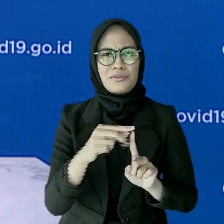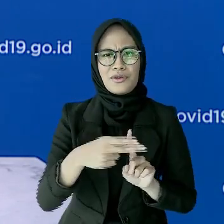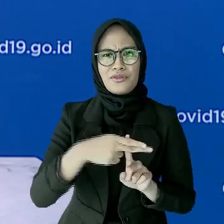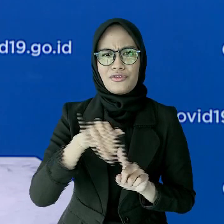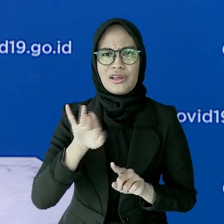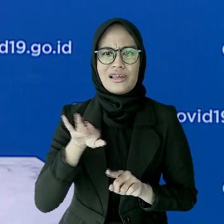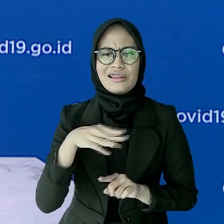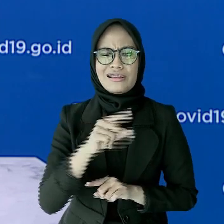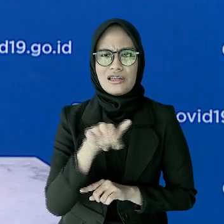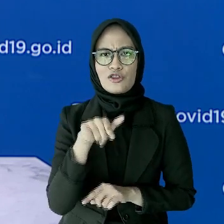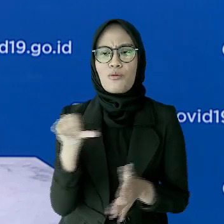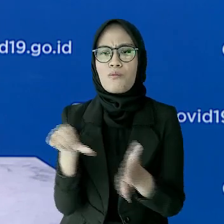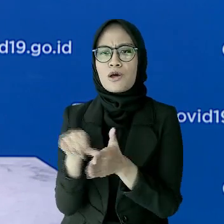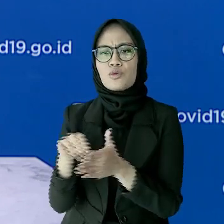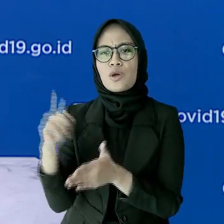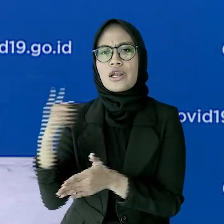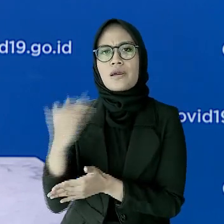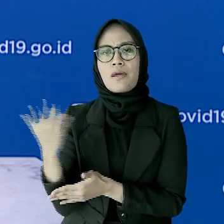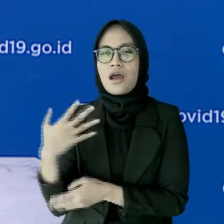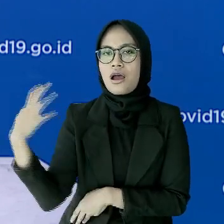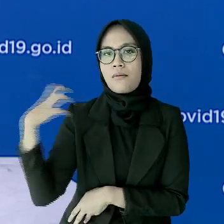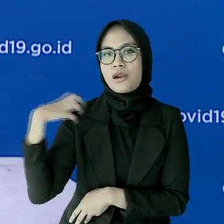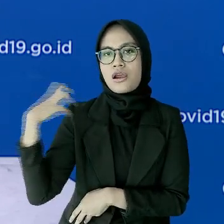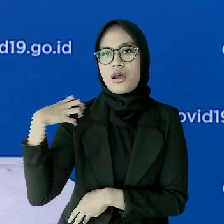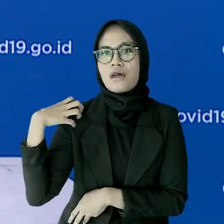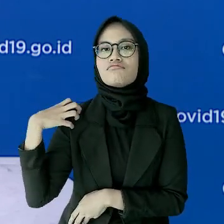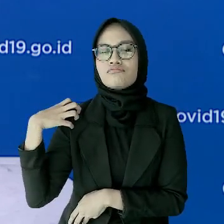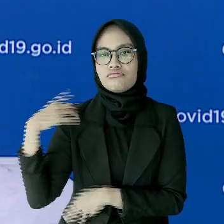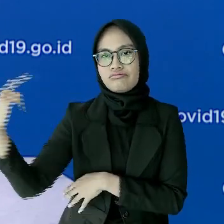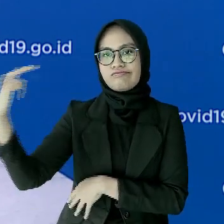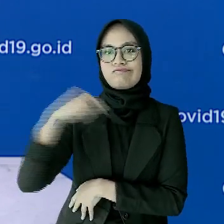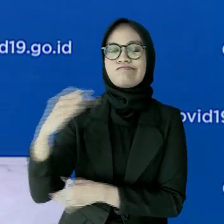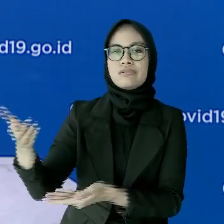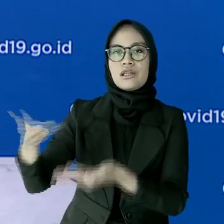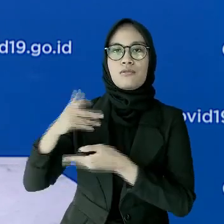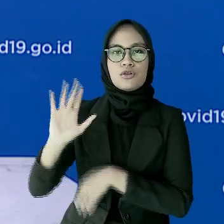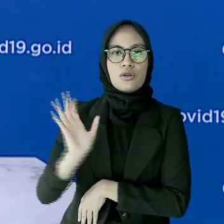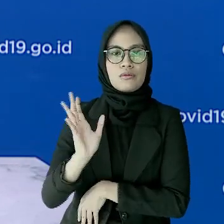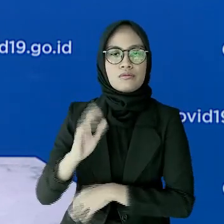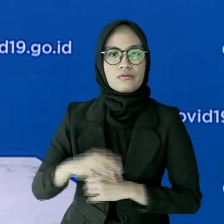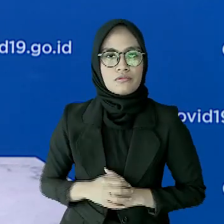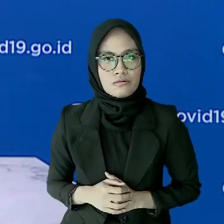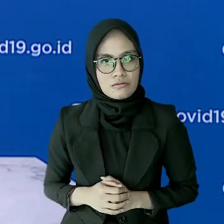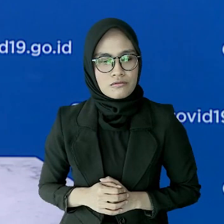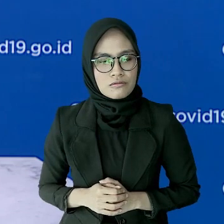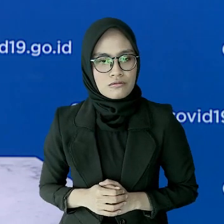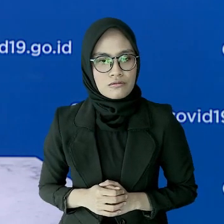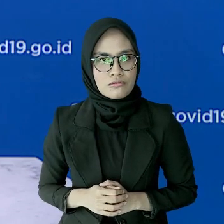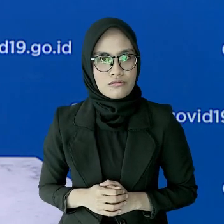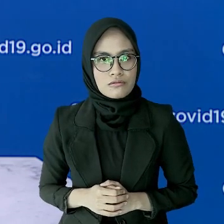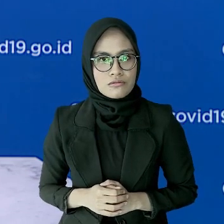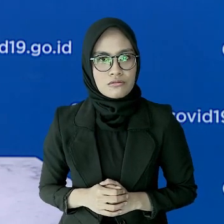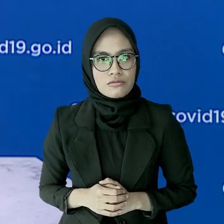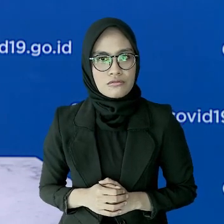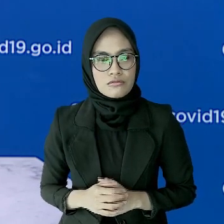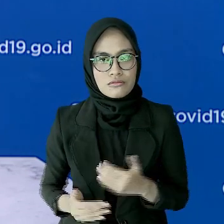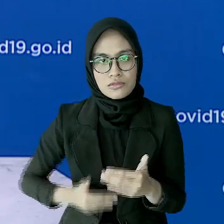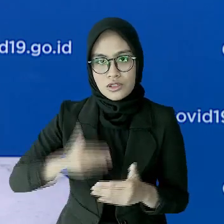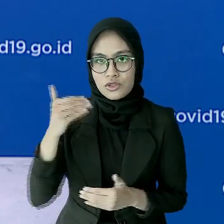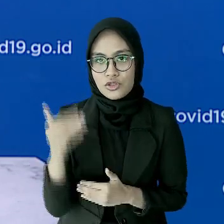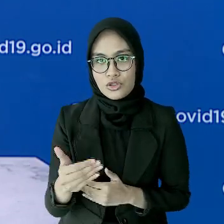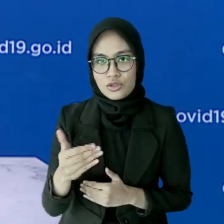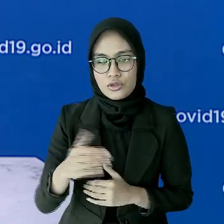dari pemerintah Amerika Serikat melalui skema COVAX Facility dan selanjutnya akan langsung didistribusikan ke